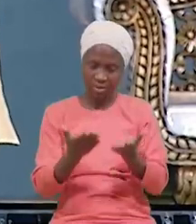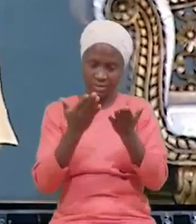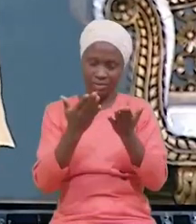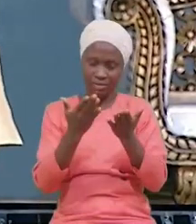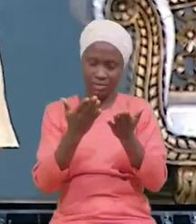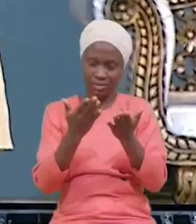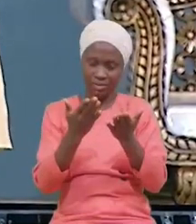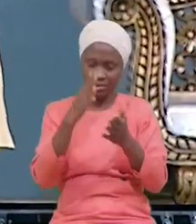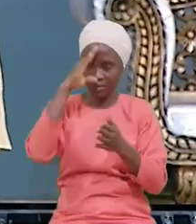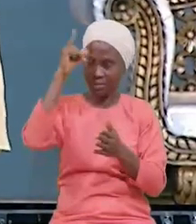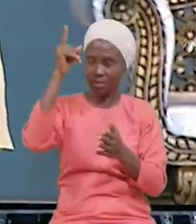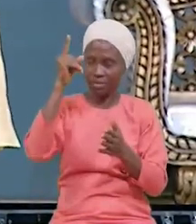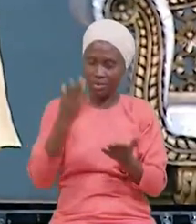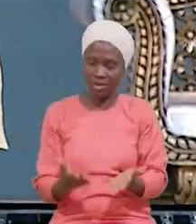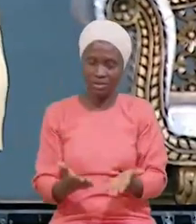exalte-le.